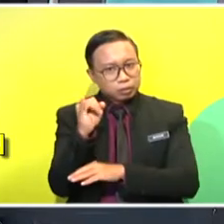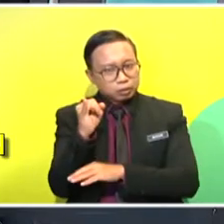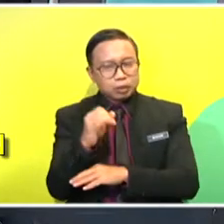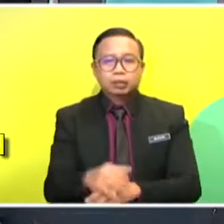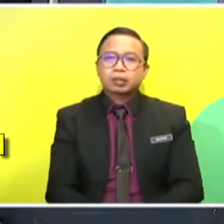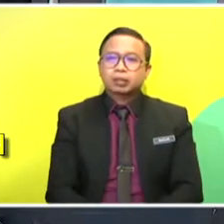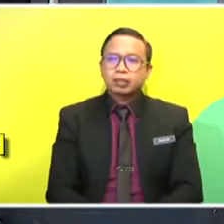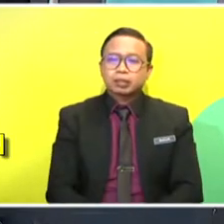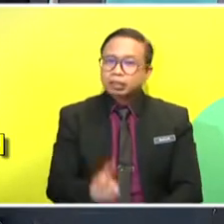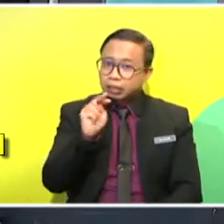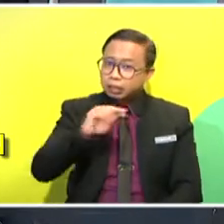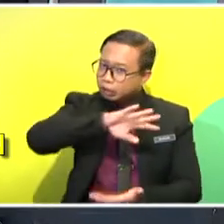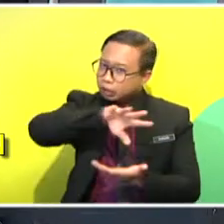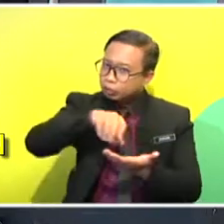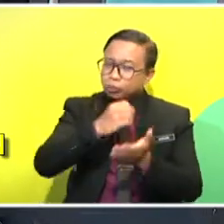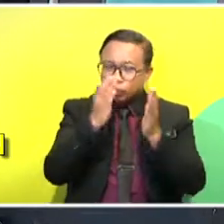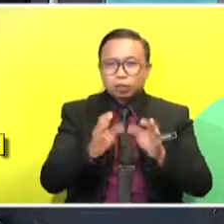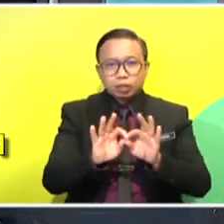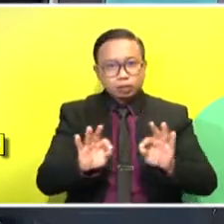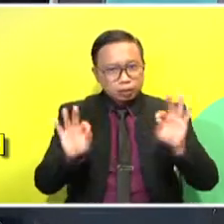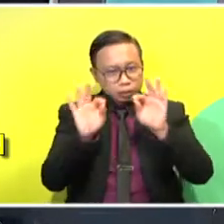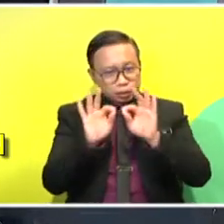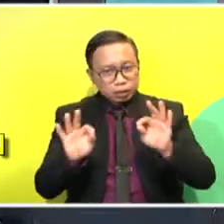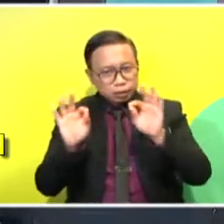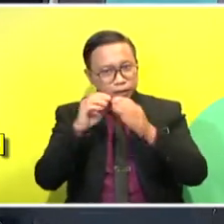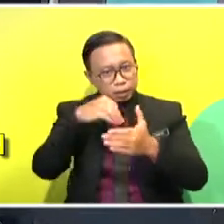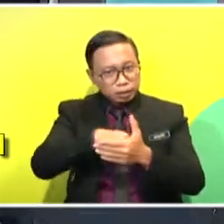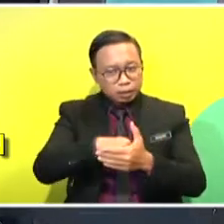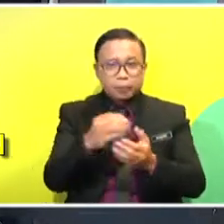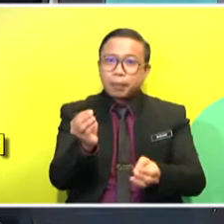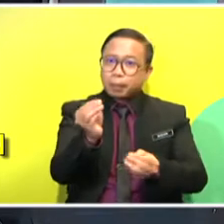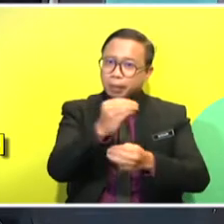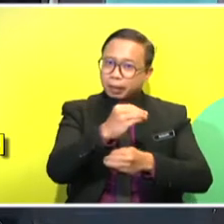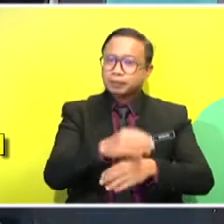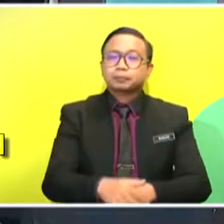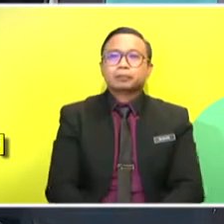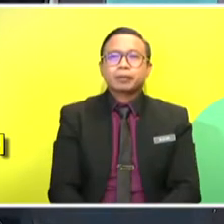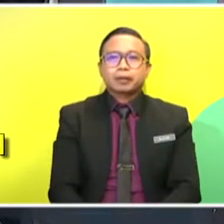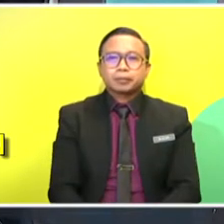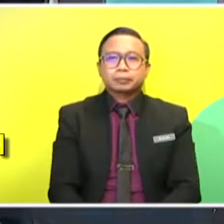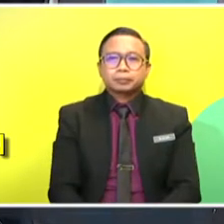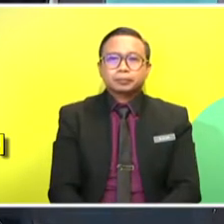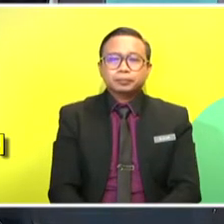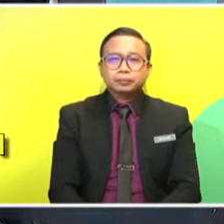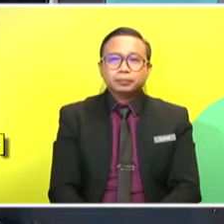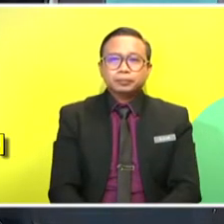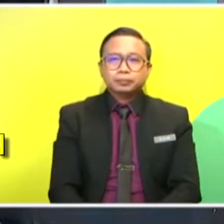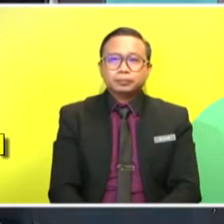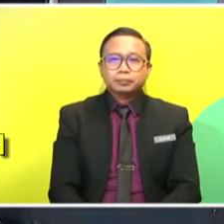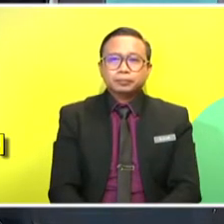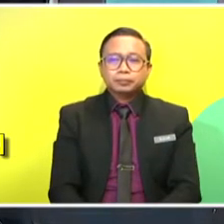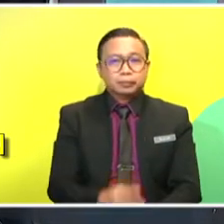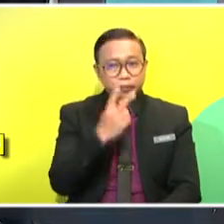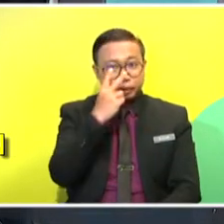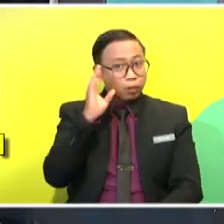semua bising, cikgu bercakap, siapa nak dengar? Betul. Jadi arahan itu tidak sampai. Baik, kita pergi kepada gambar